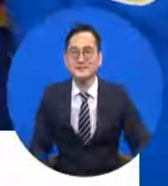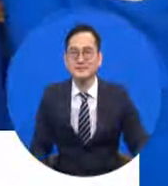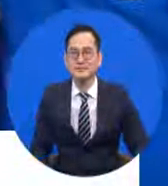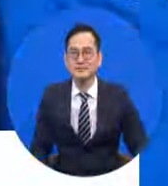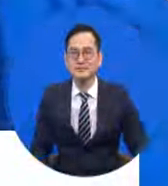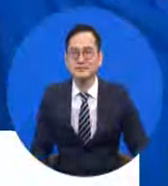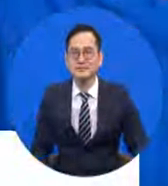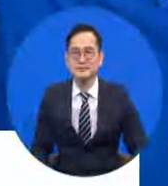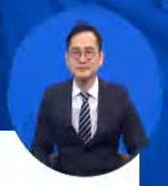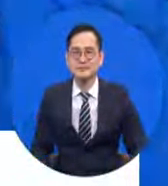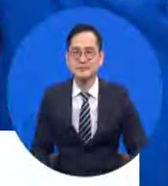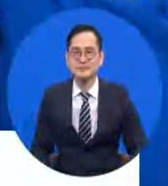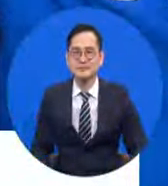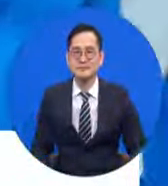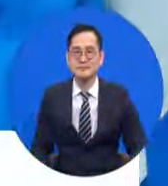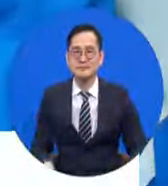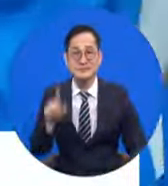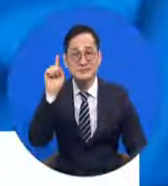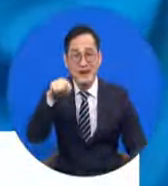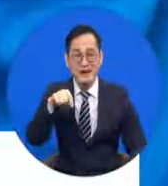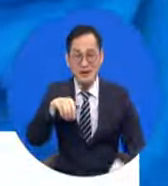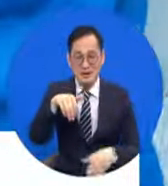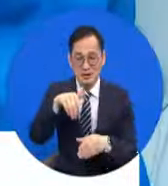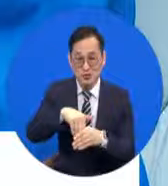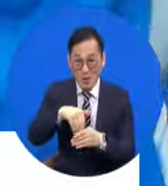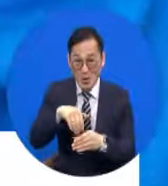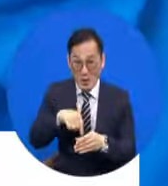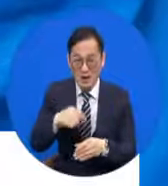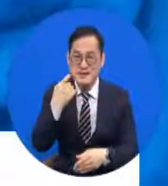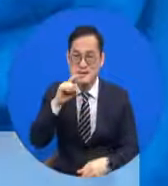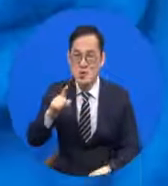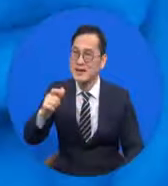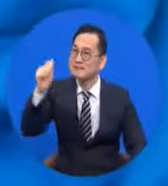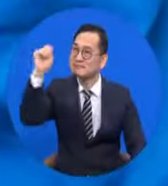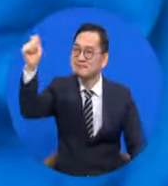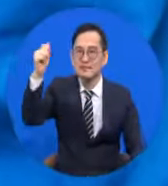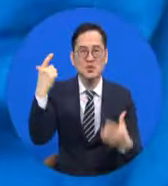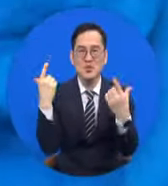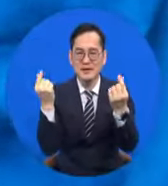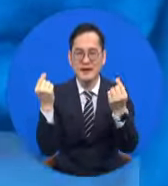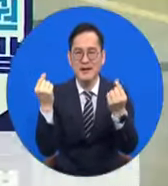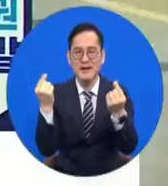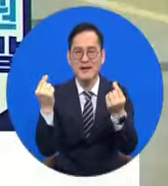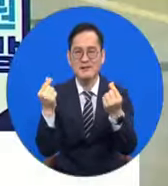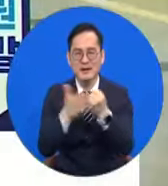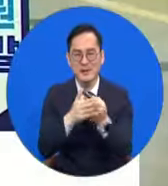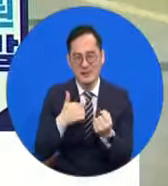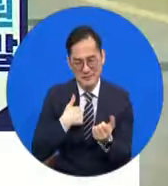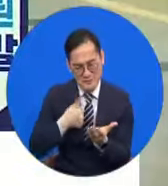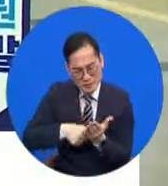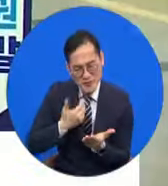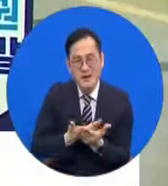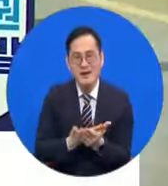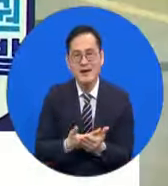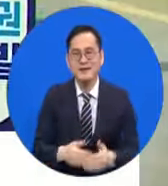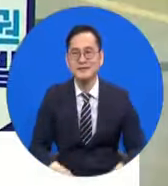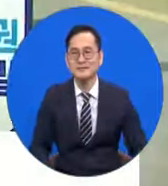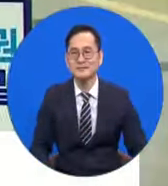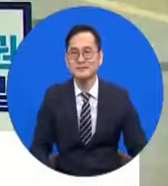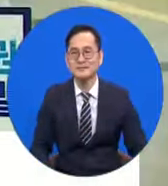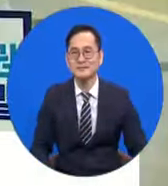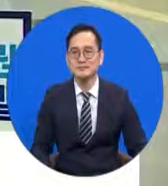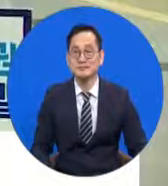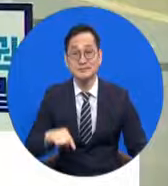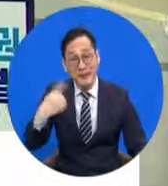내일 받아들게 될 투표용지는 옐로카드 경고장이라고 말했습니다. 이어 자신의 지역구인 인천 계양을 찾아 거리